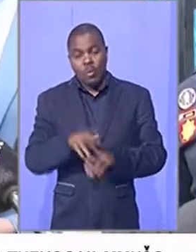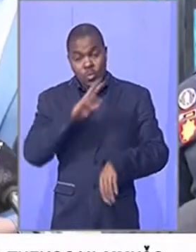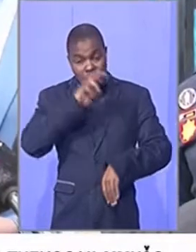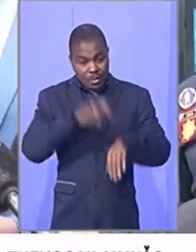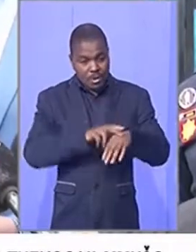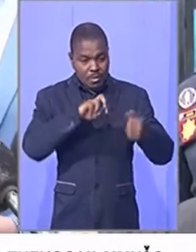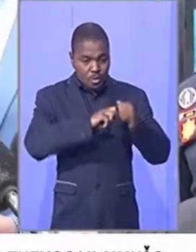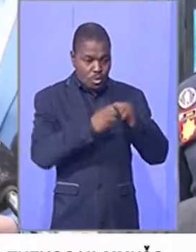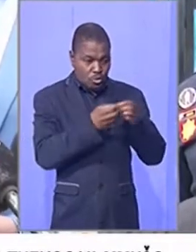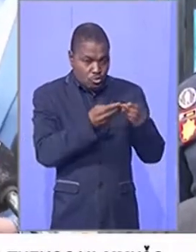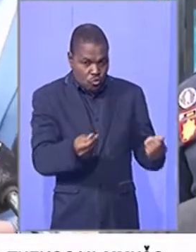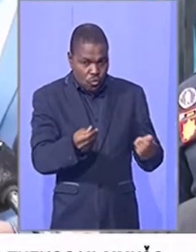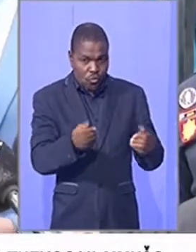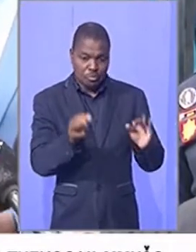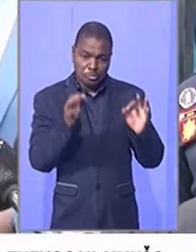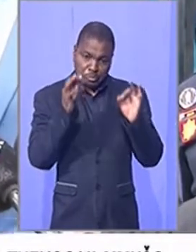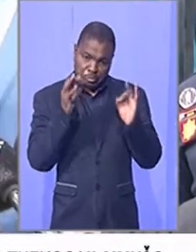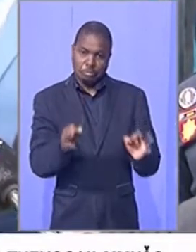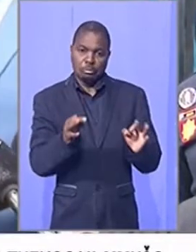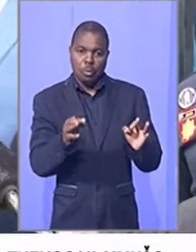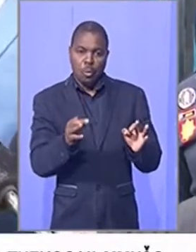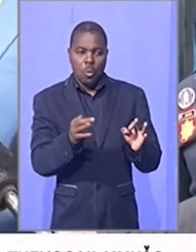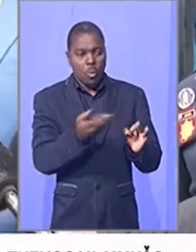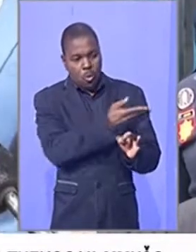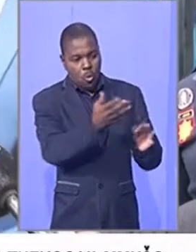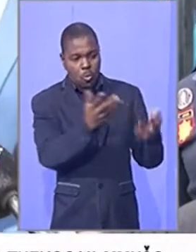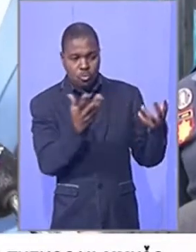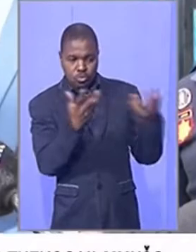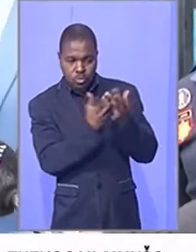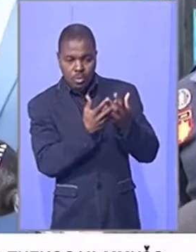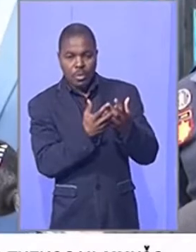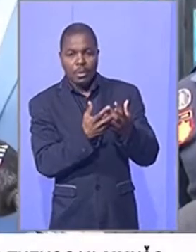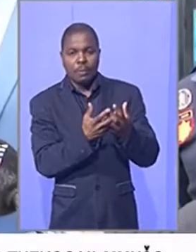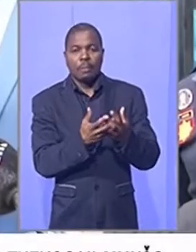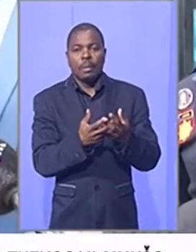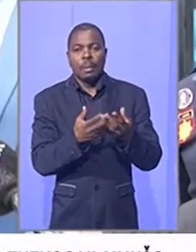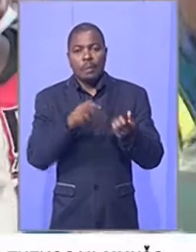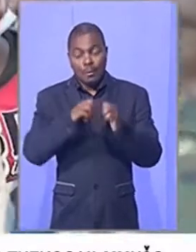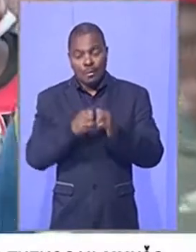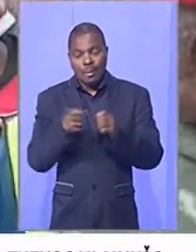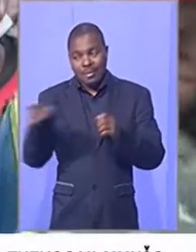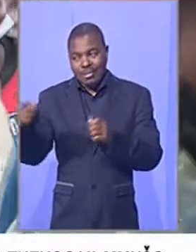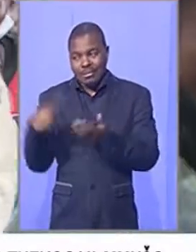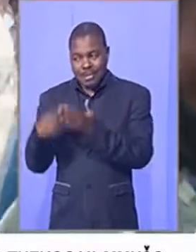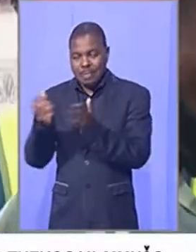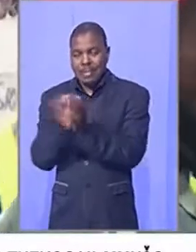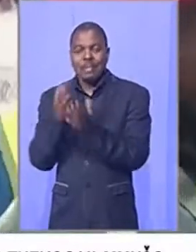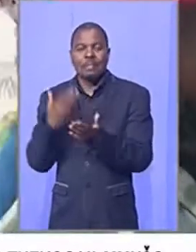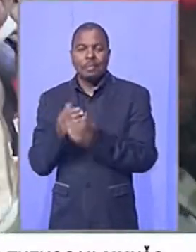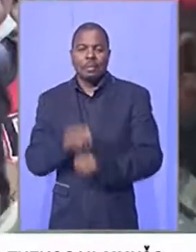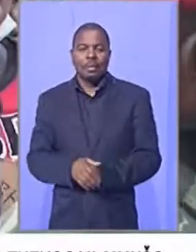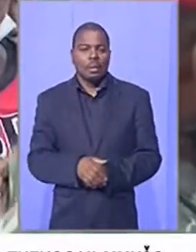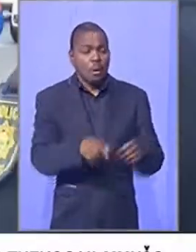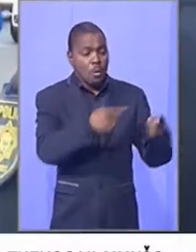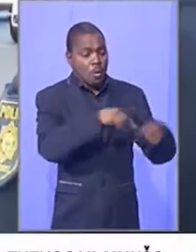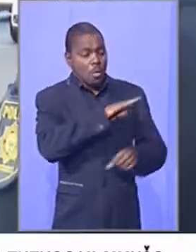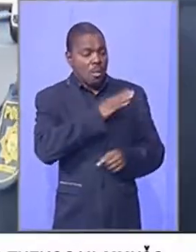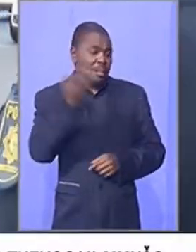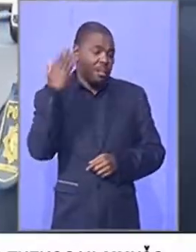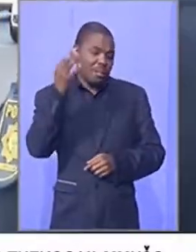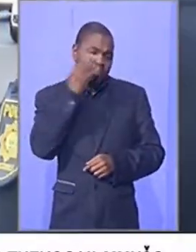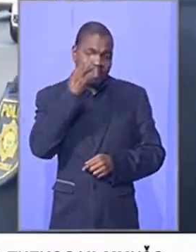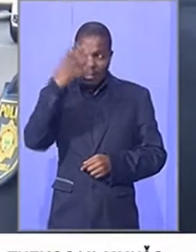tharollo e tshwanetseng batho bao ba tshwanetsweng ke tharollo eo. Mekaubere ena e re mmuso o lokela ho